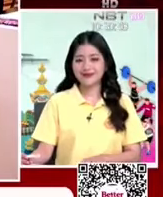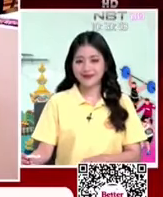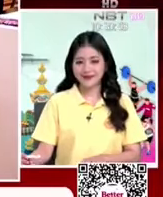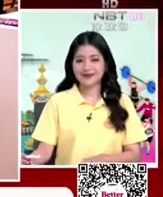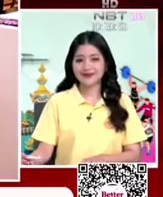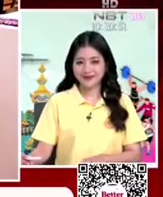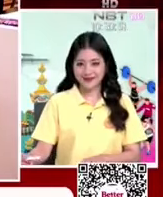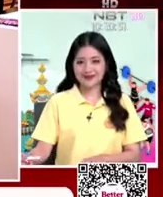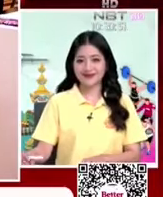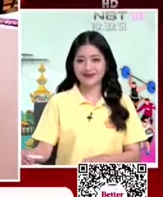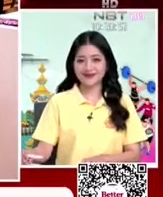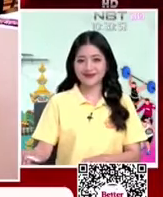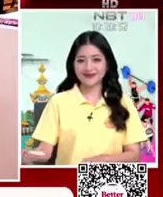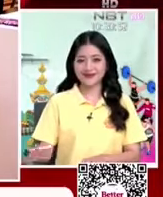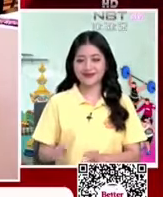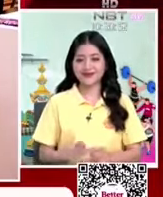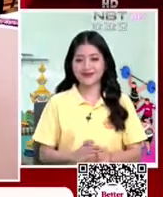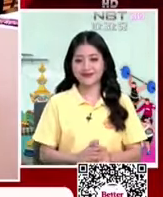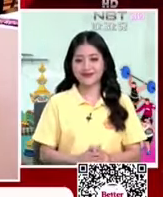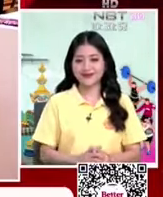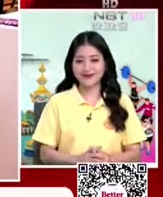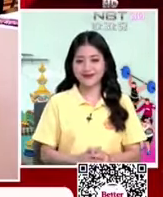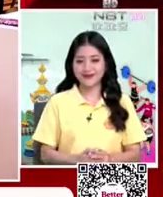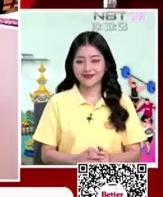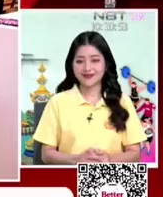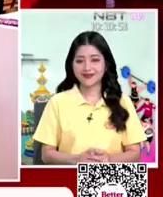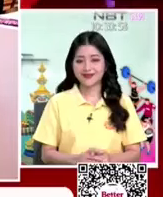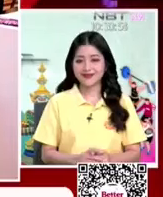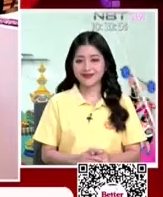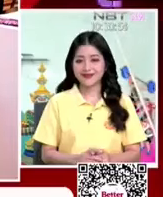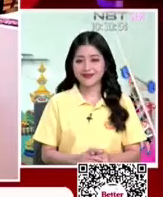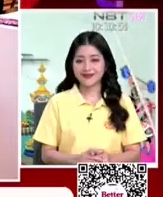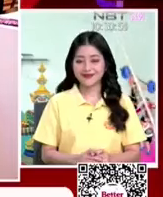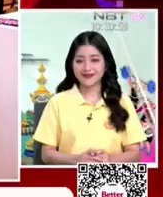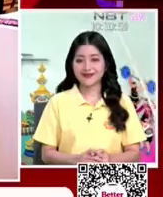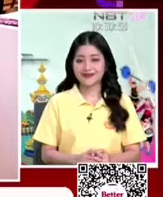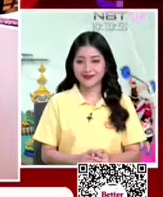ากท่านนายกเศรษฐาทวีสิน24กรกฎาคมนี้แต่ท่านยืนยันว่า